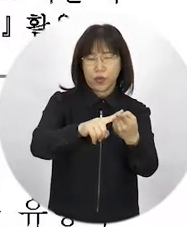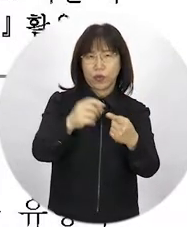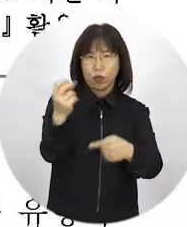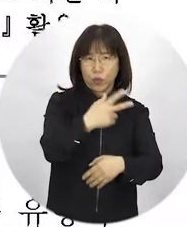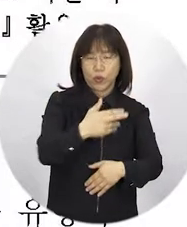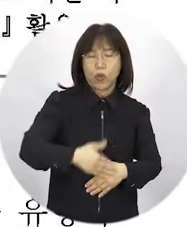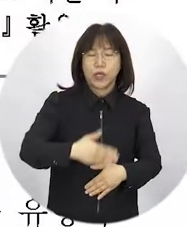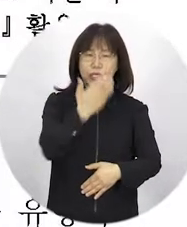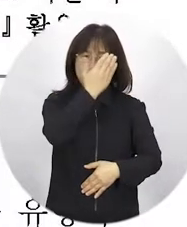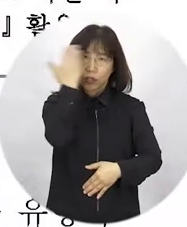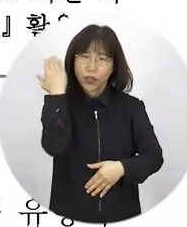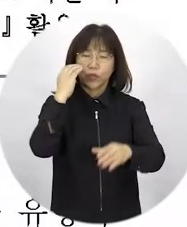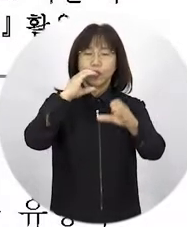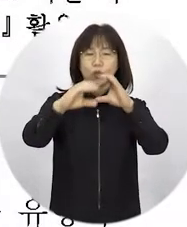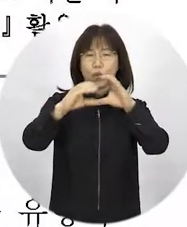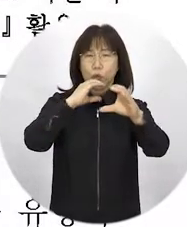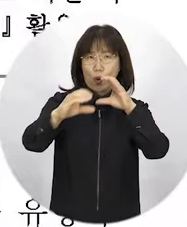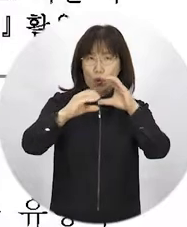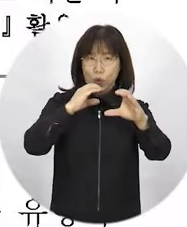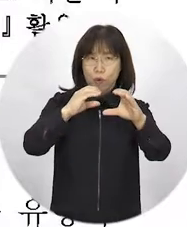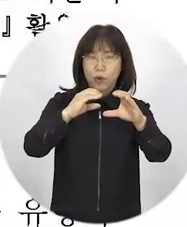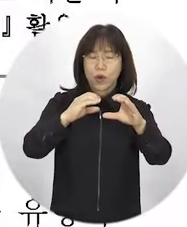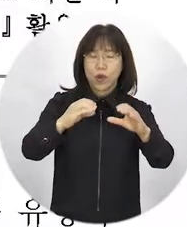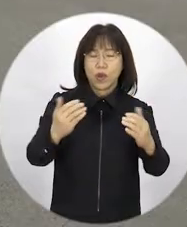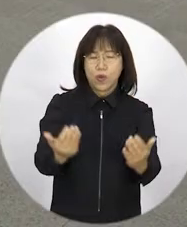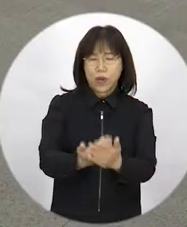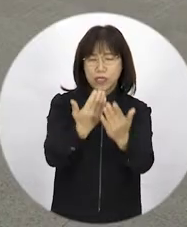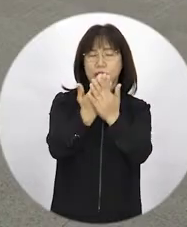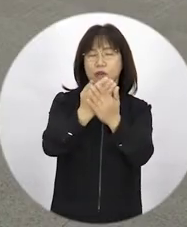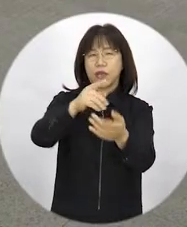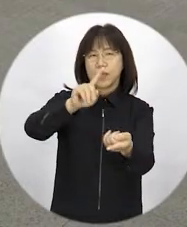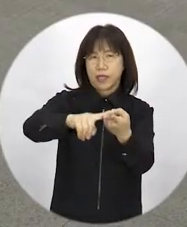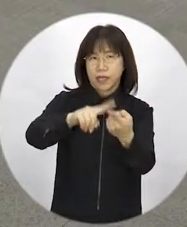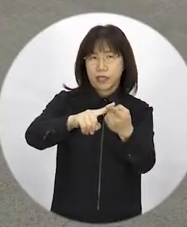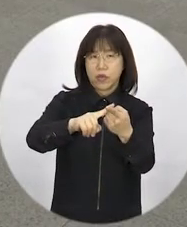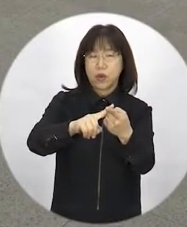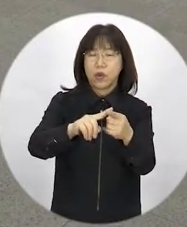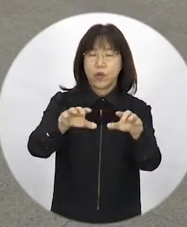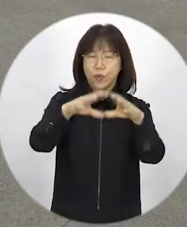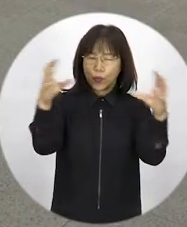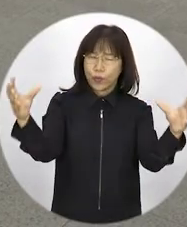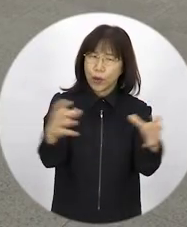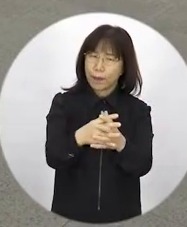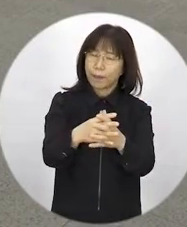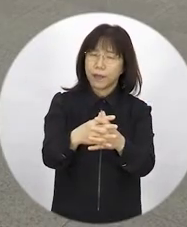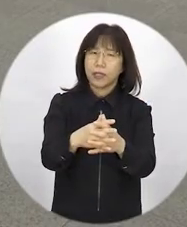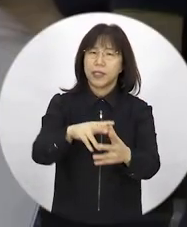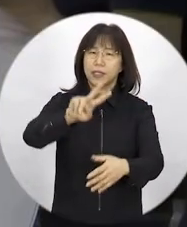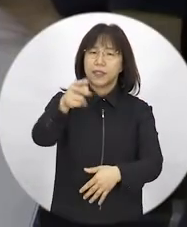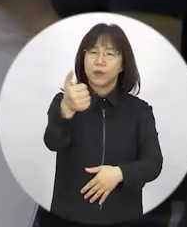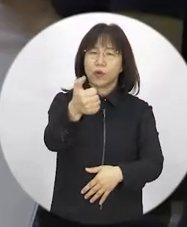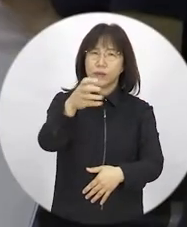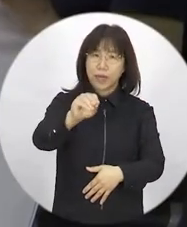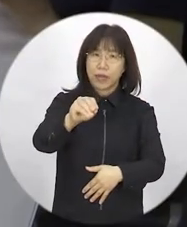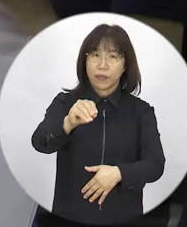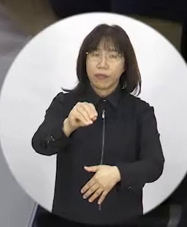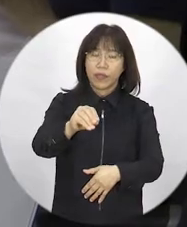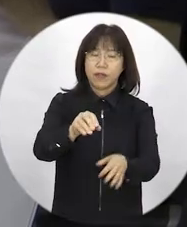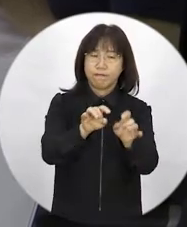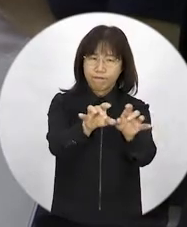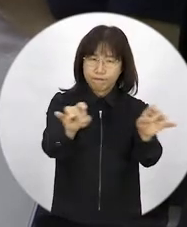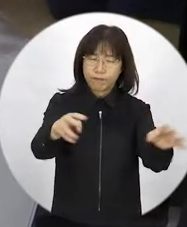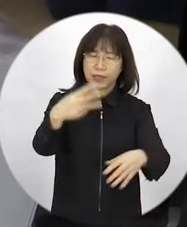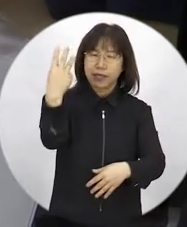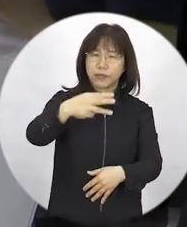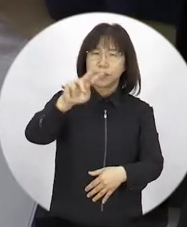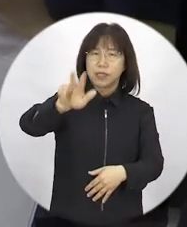프로그램과 자유주제인 청년소통 활성화 프로젝트로 나눠 진행되며 총 15개 모임을 선정해 최대 250만